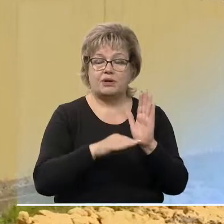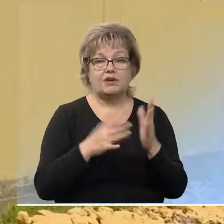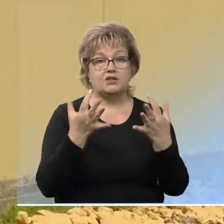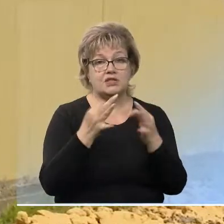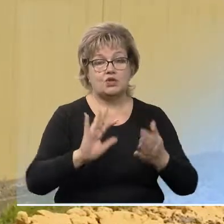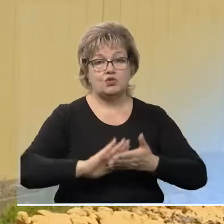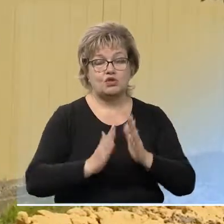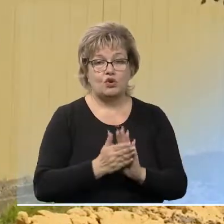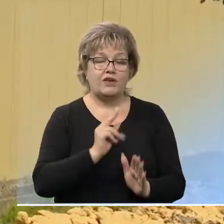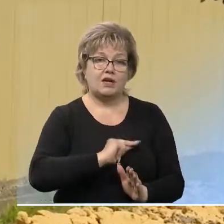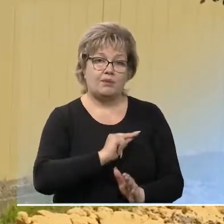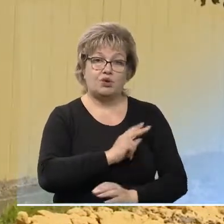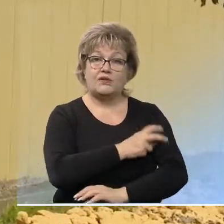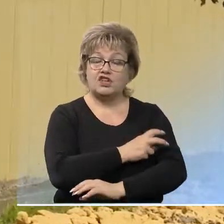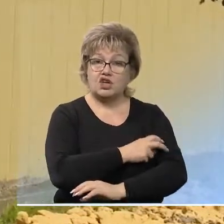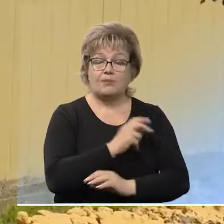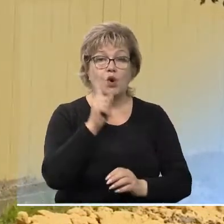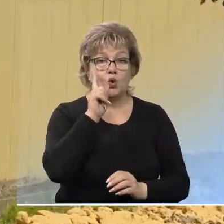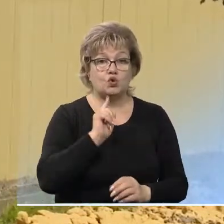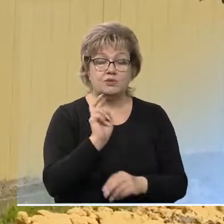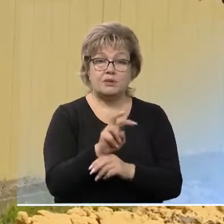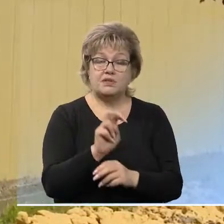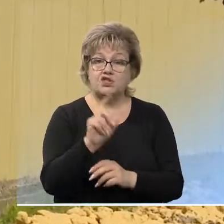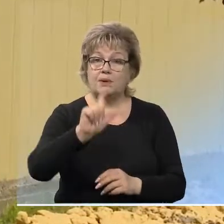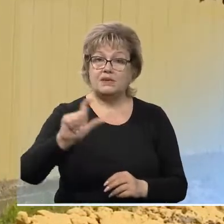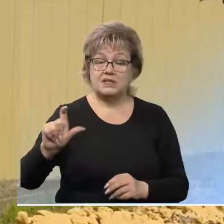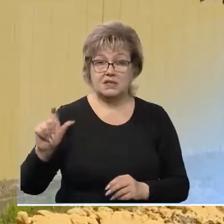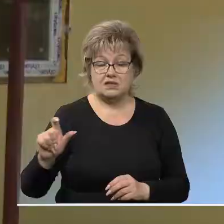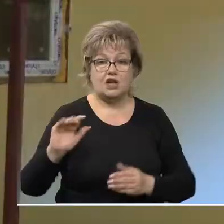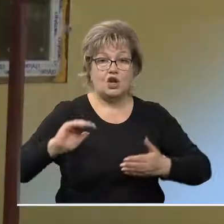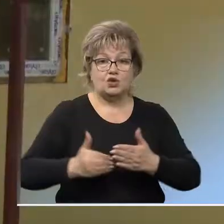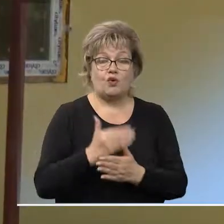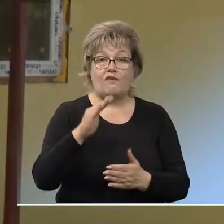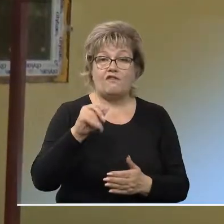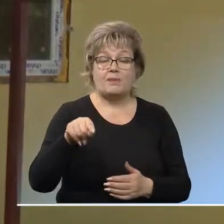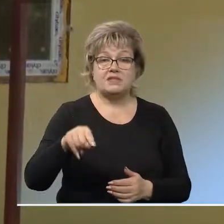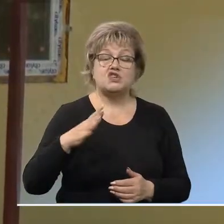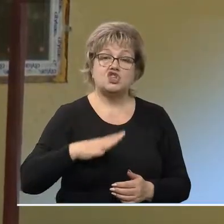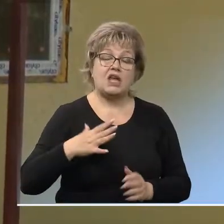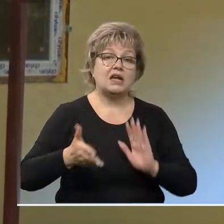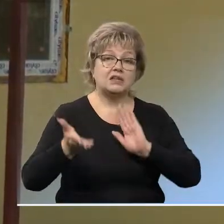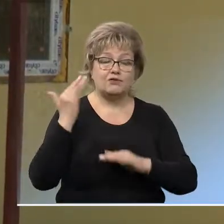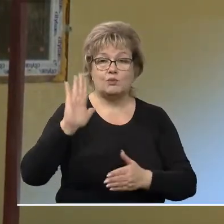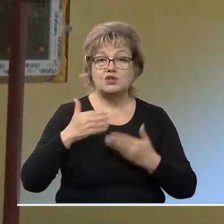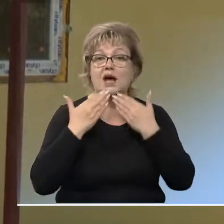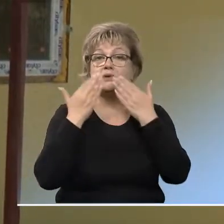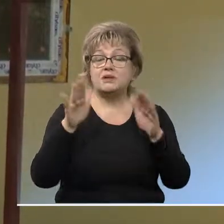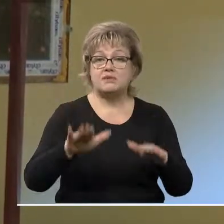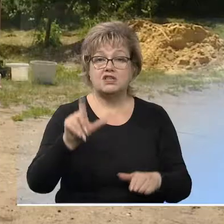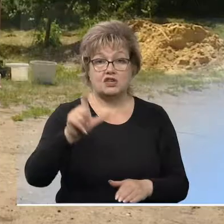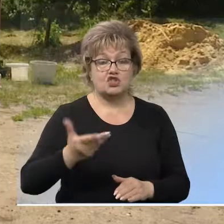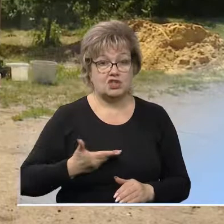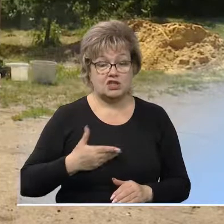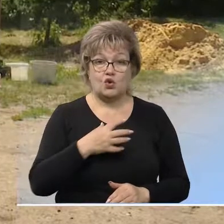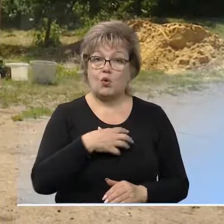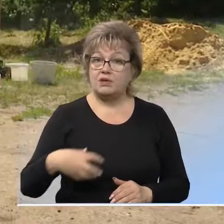которая позволит создать условия работы фельдшерам, удобство посещения посетителей. Нового ФАПа здесь ждали давно. После обращения